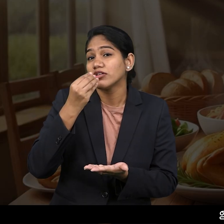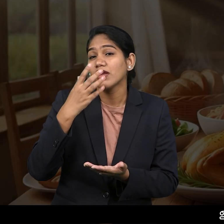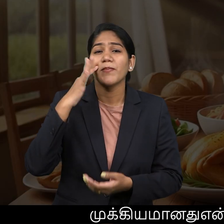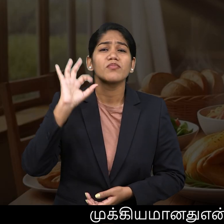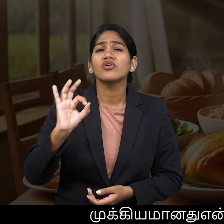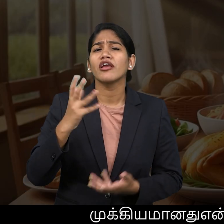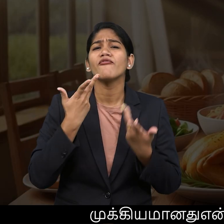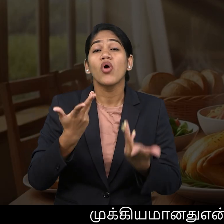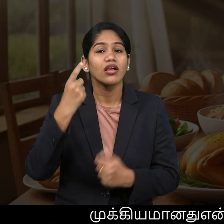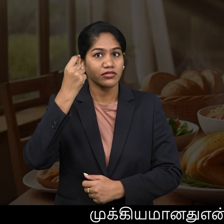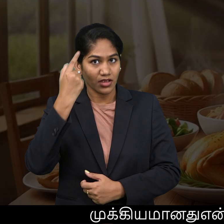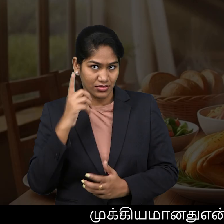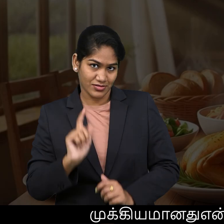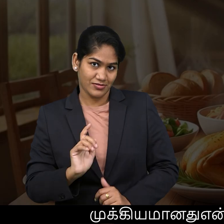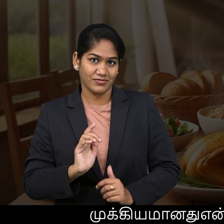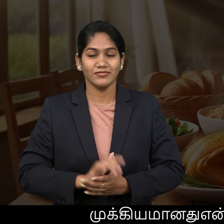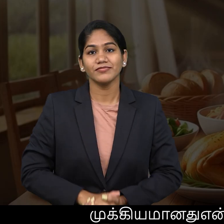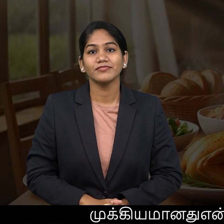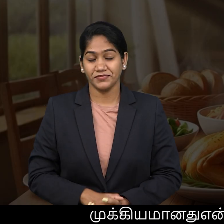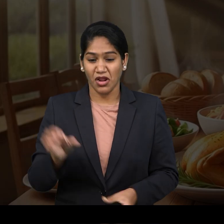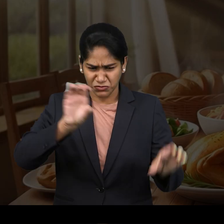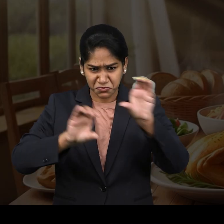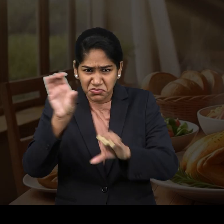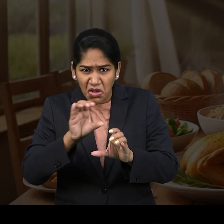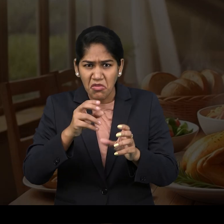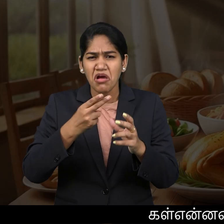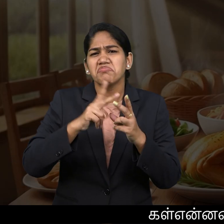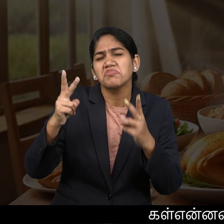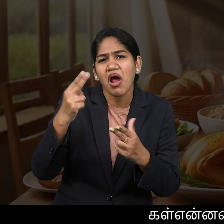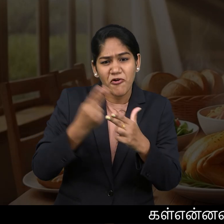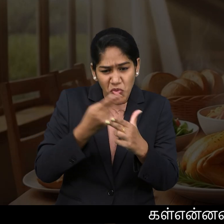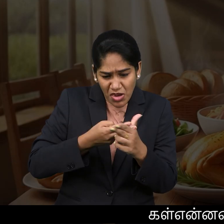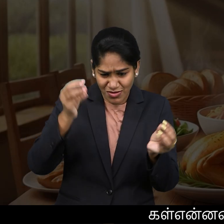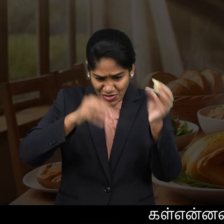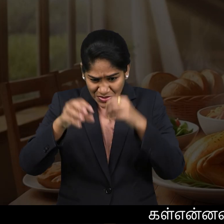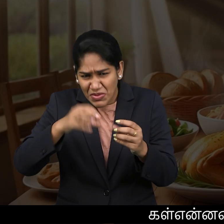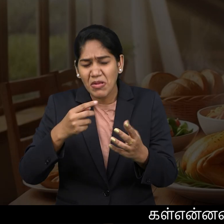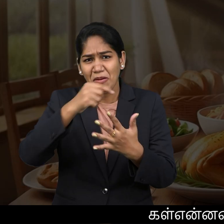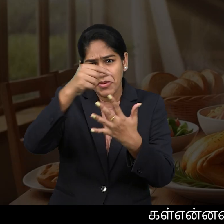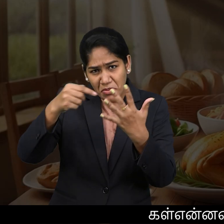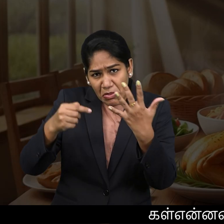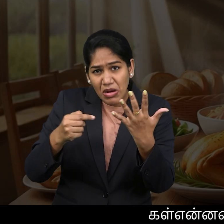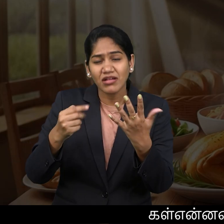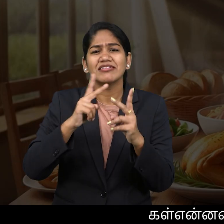உணவு ஏன் முக்கியமானது என்பதை புரிந்து கொள்வீர்கள். பொருட்கள் என்ன என்பதை அறிவீர்கள்.